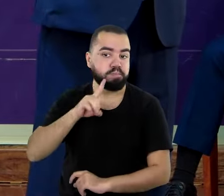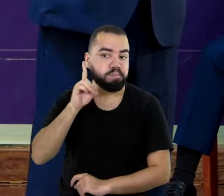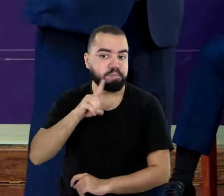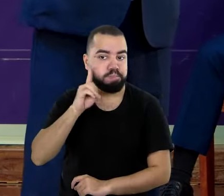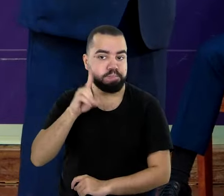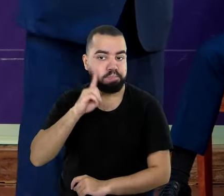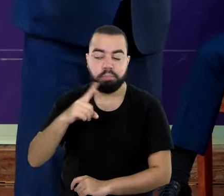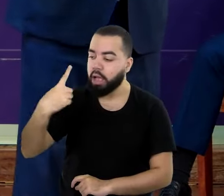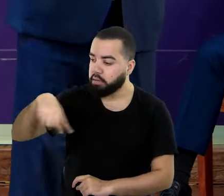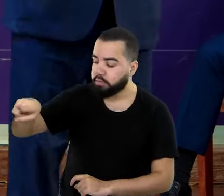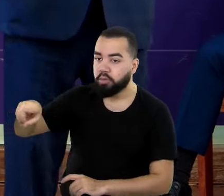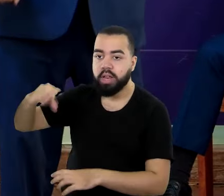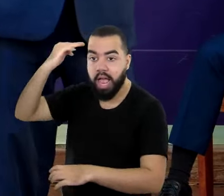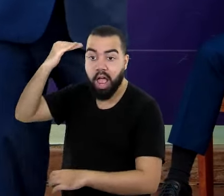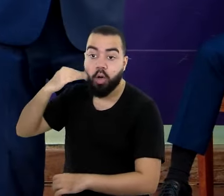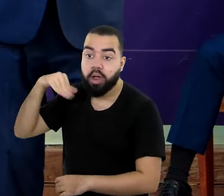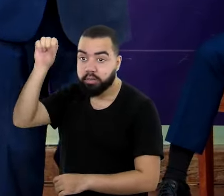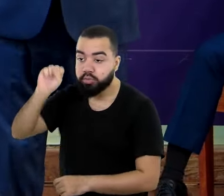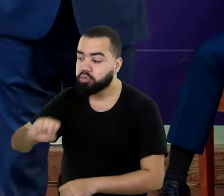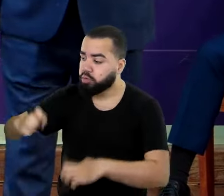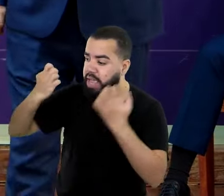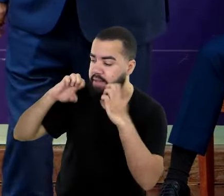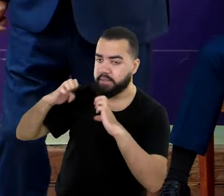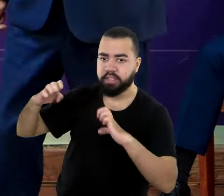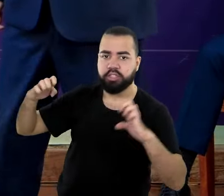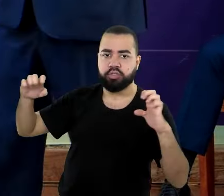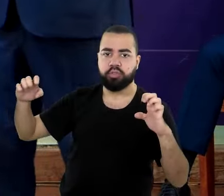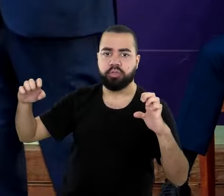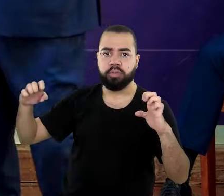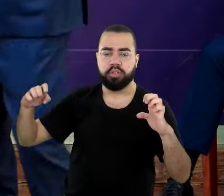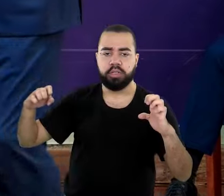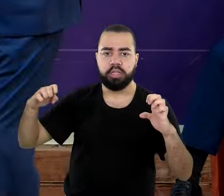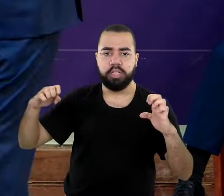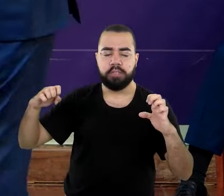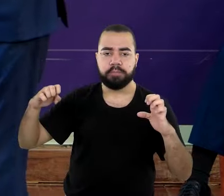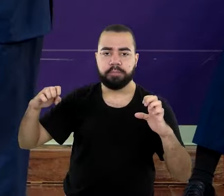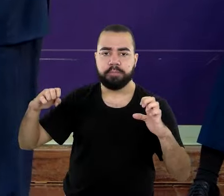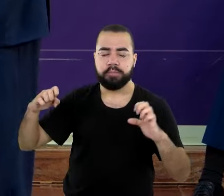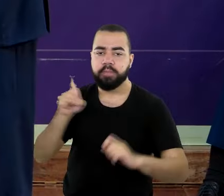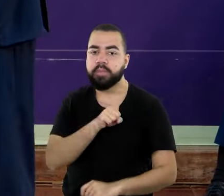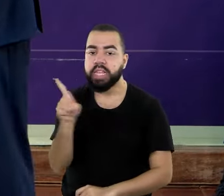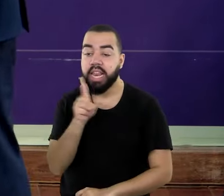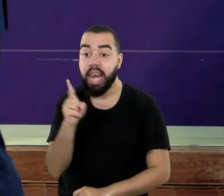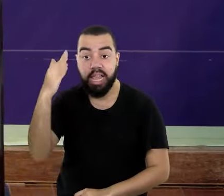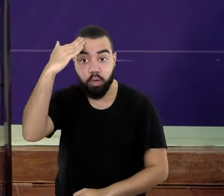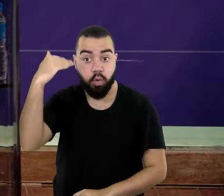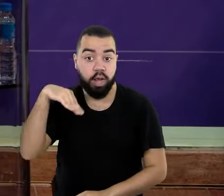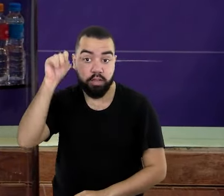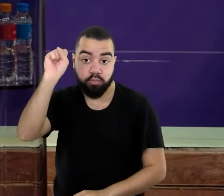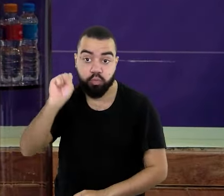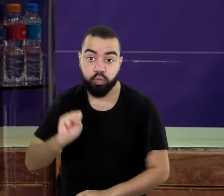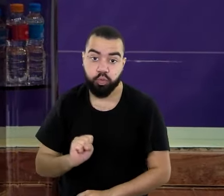아담스 선교사님이 조선을 왔습니다. 한국을 왔습니다. 이 esse missionário Adams veio para a Coreia.